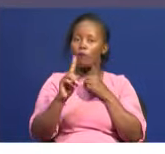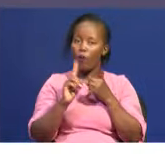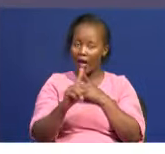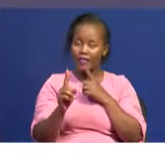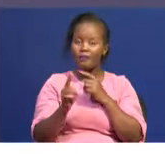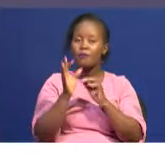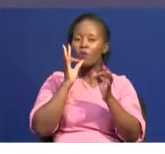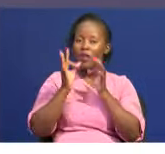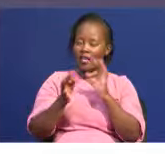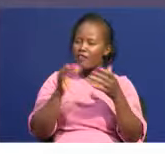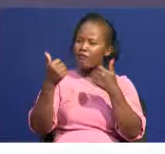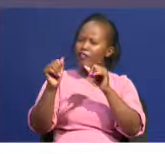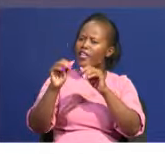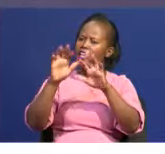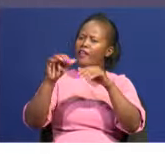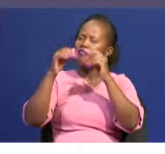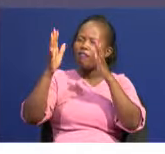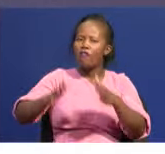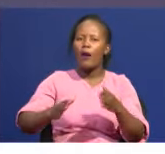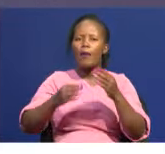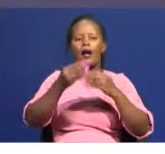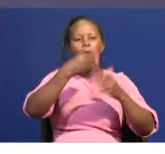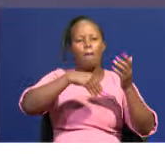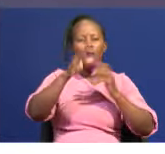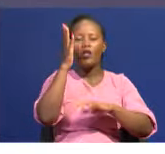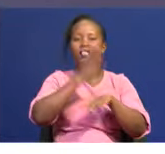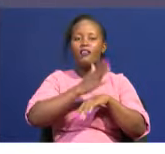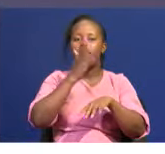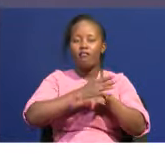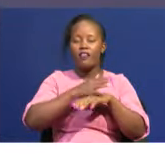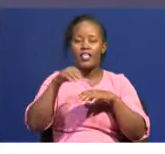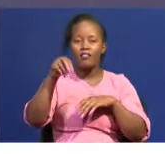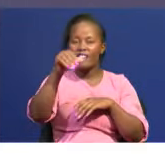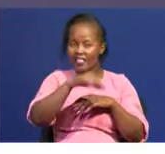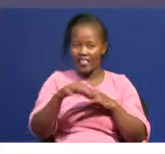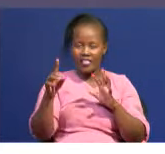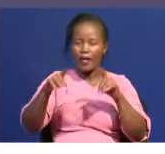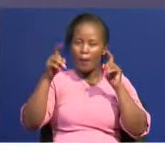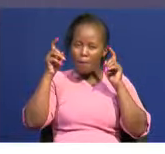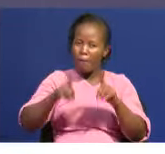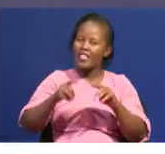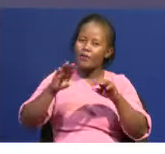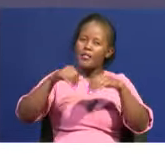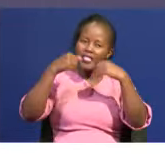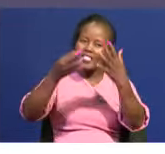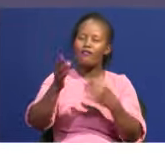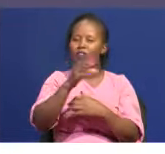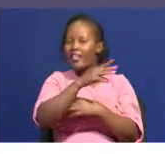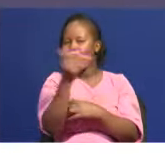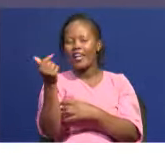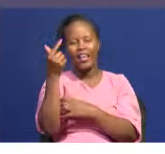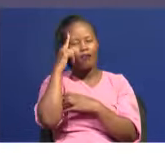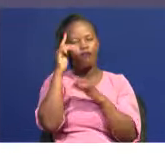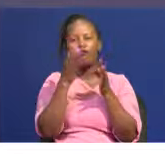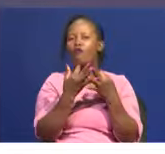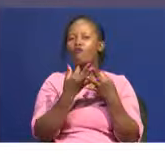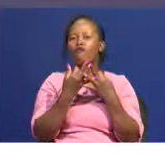fertilizer mkulima amenunua na sio correct, huyo mkulima lazima akuwe compensated, apatiwe fertilizer ingine free of